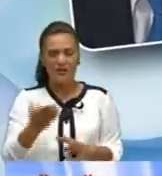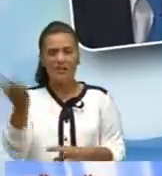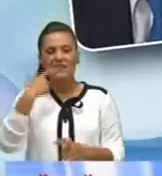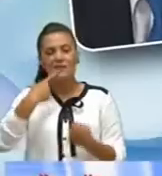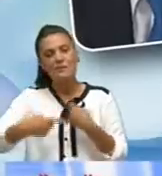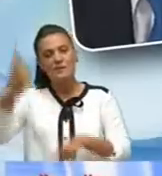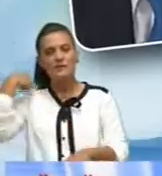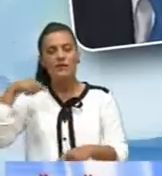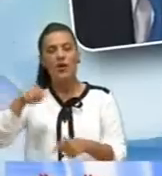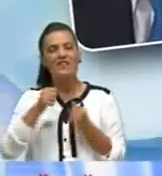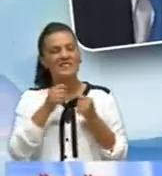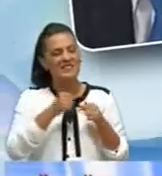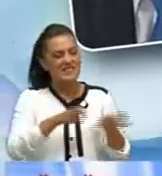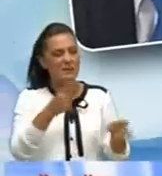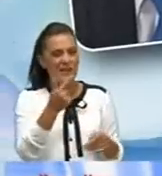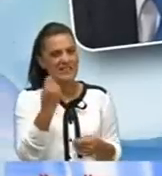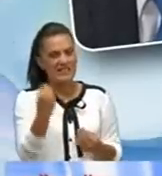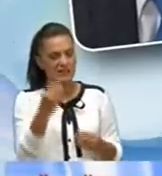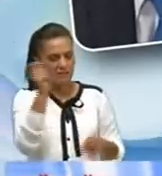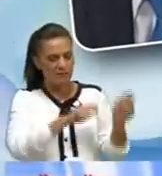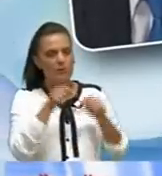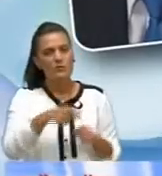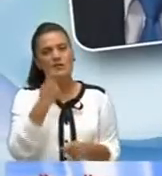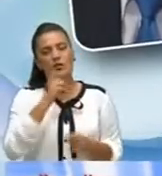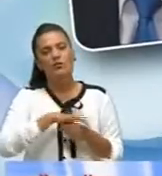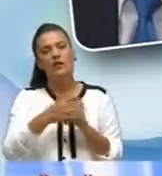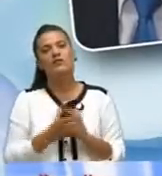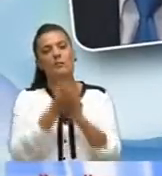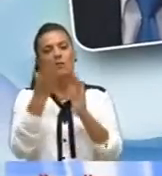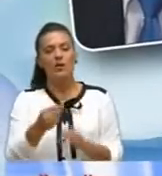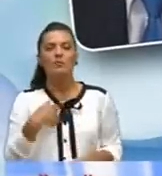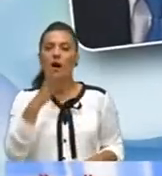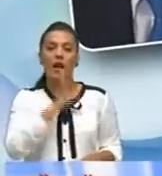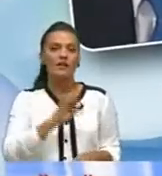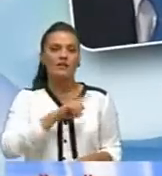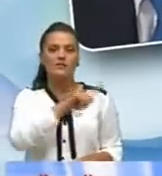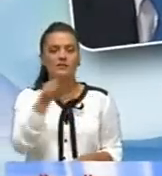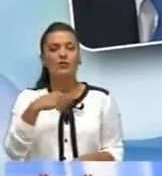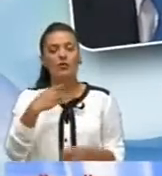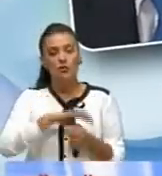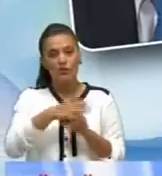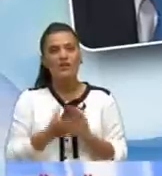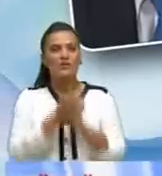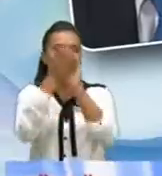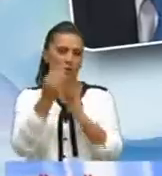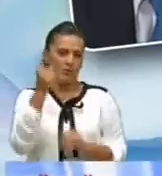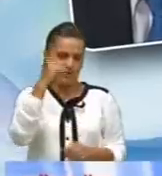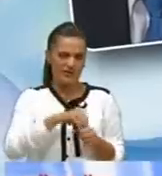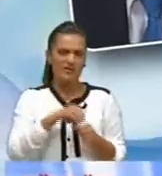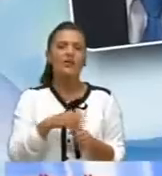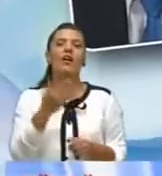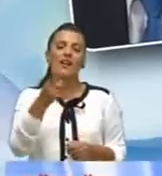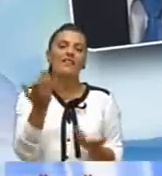onun sistemlerini iyileştirdik ve bu sene dünya şampiyonu olduk. Aynı tekneyle. Evet, dünya şampiyonu olduğunuz için zaten siz yoksa